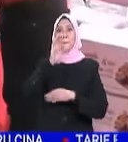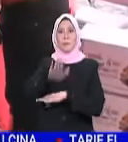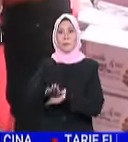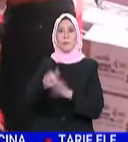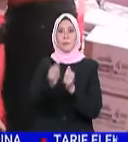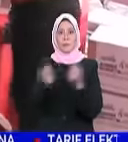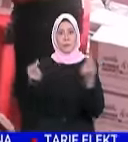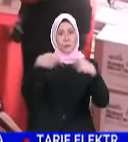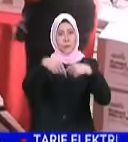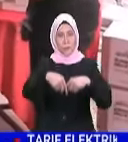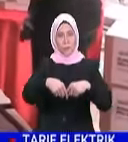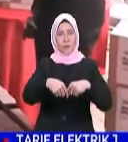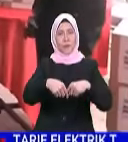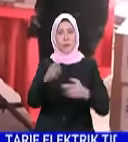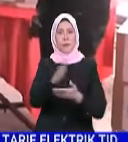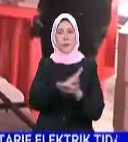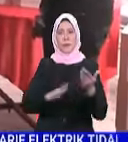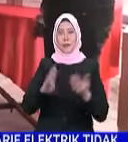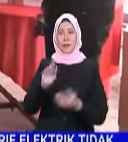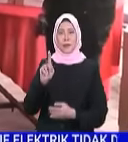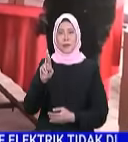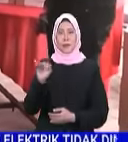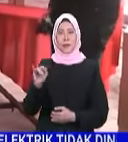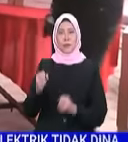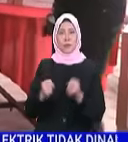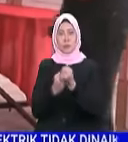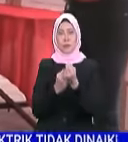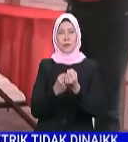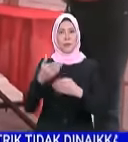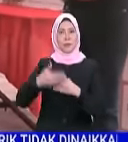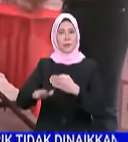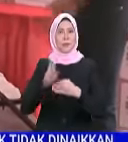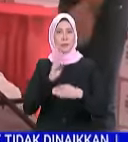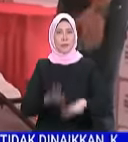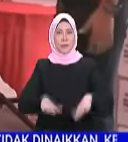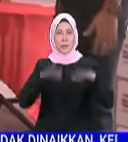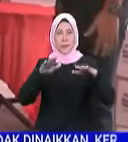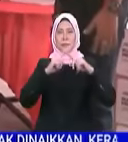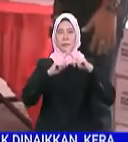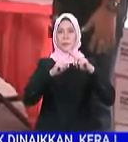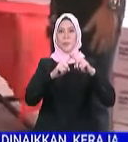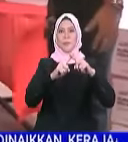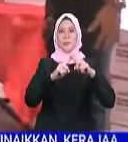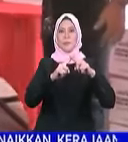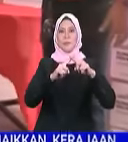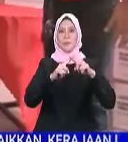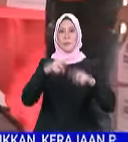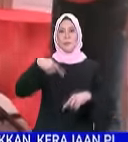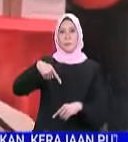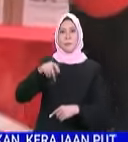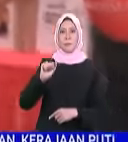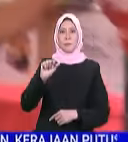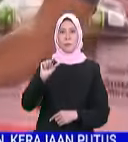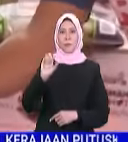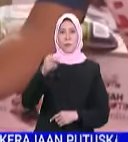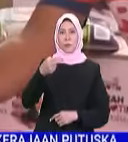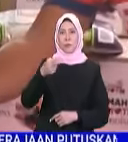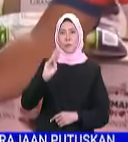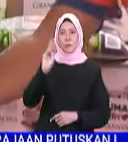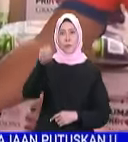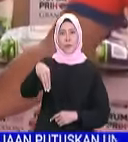bersama UMNO bahagian Bakri dan penyerahan sumbangan pasca banjir di Dewan Seri Pekembar Paguh Muar.